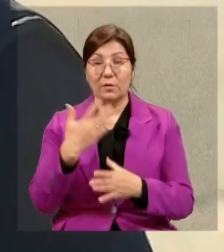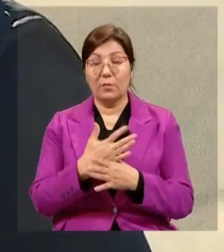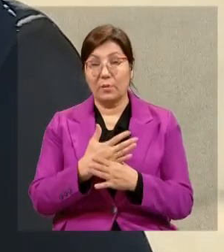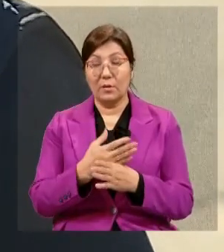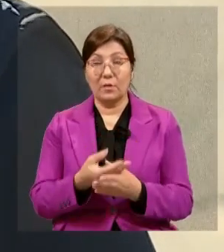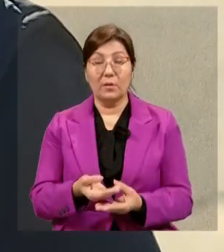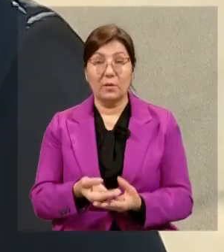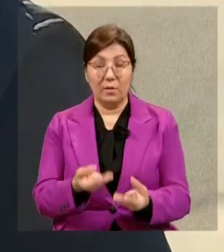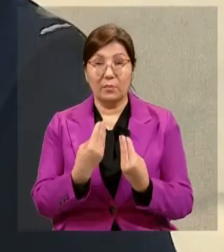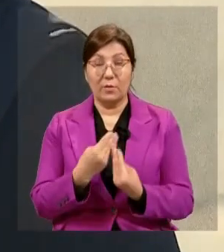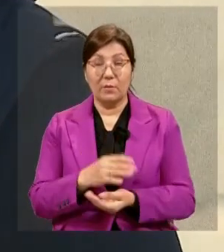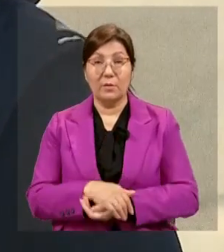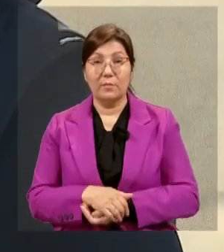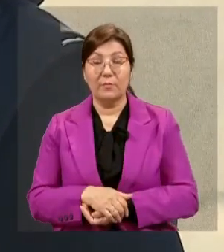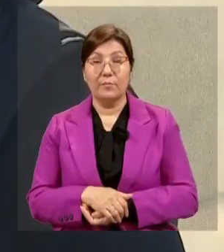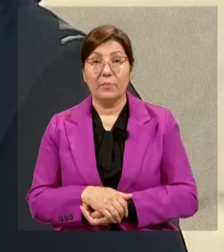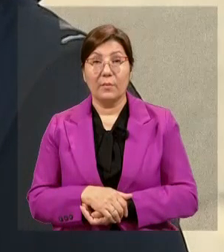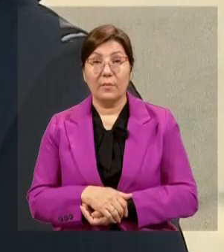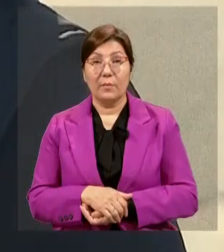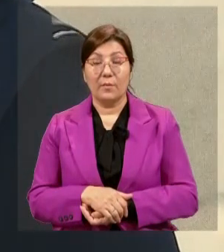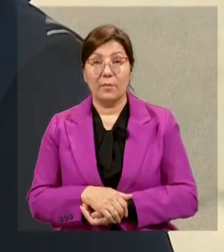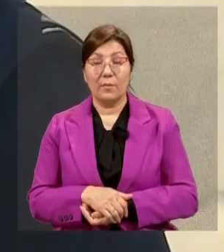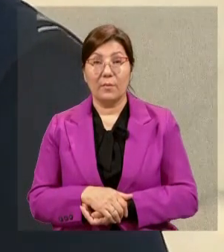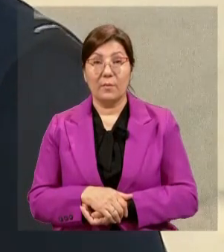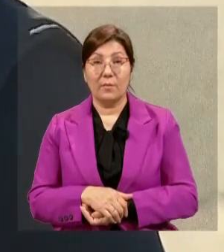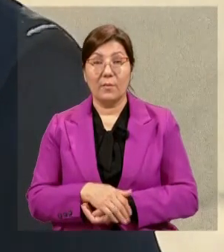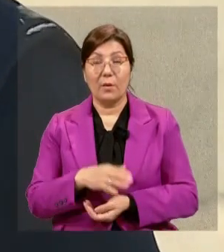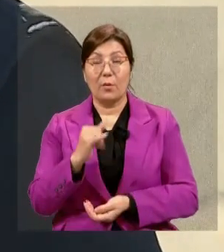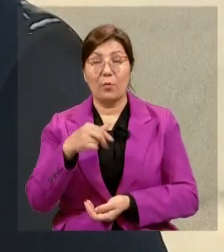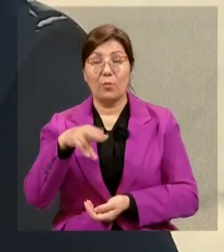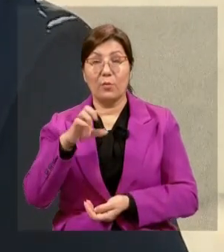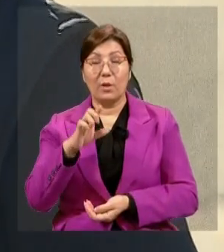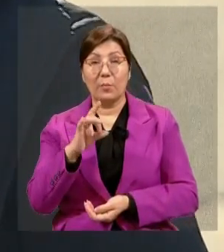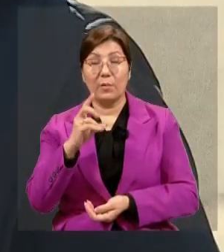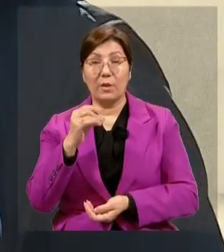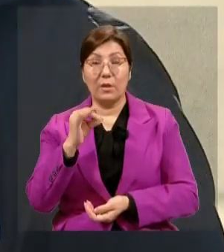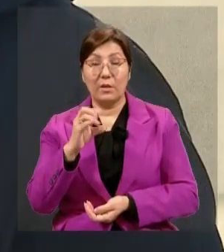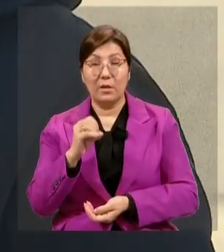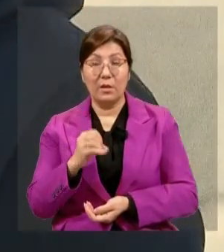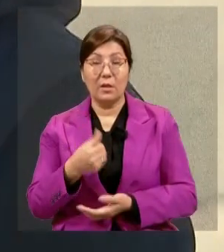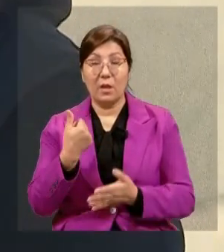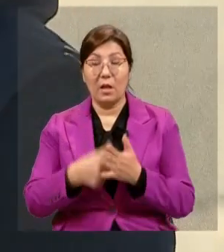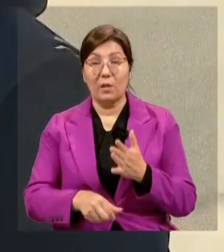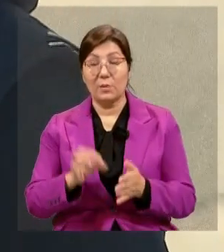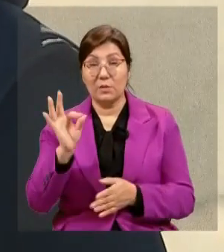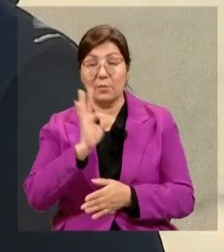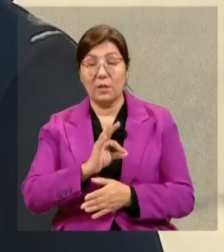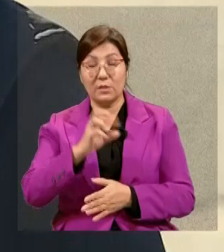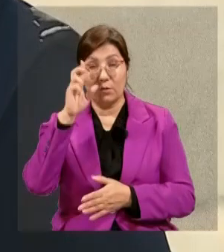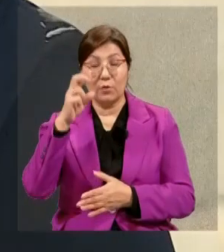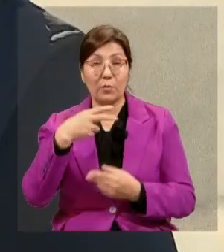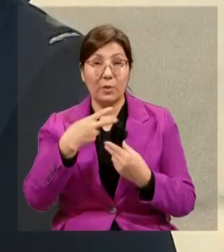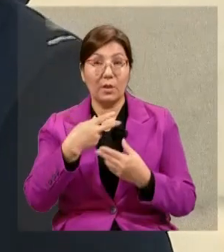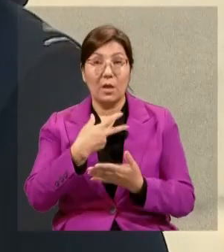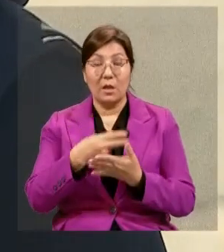отыр, 60%-ке шейін субсидия жасаймыз деп. Мен енді көп удобрение қолданбаймын. 200-300 гектар жерге қолданамыз, артық қолдана